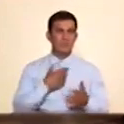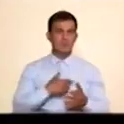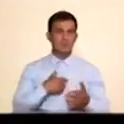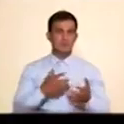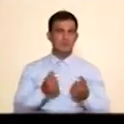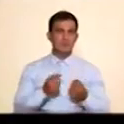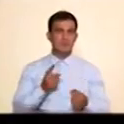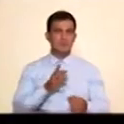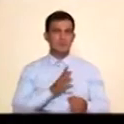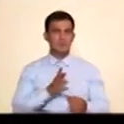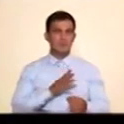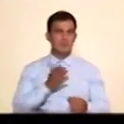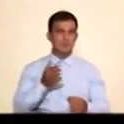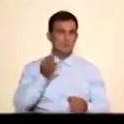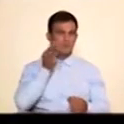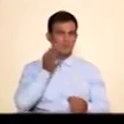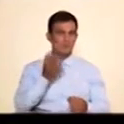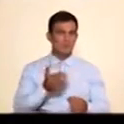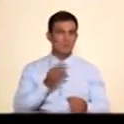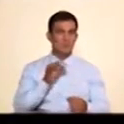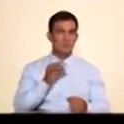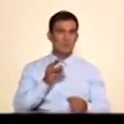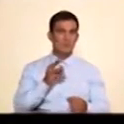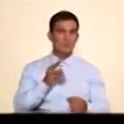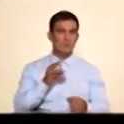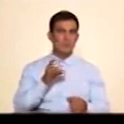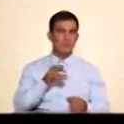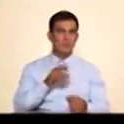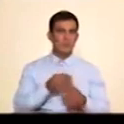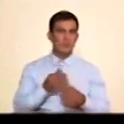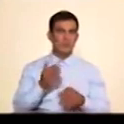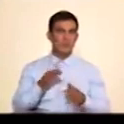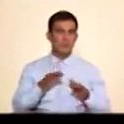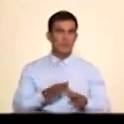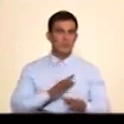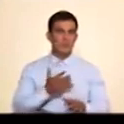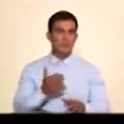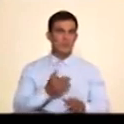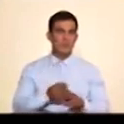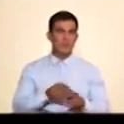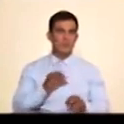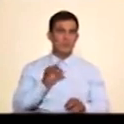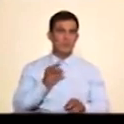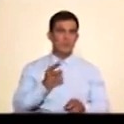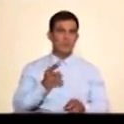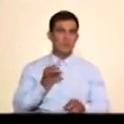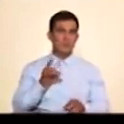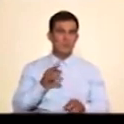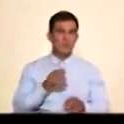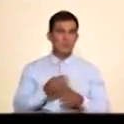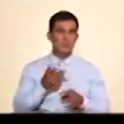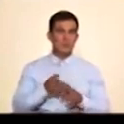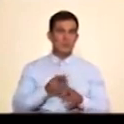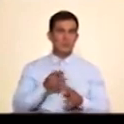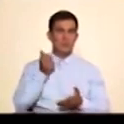olishdi. Lekin imperiya darajasida emas edi. Imperiya bo'lishi uchun bir qancha hududlarni